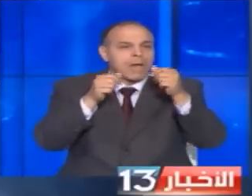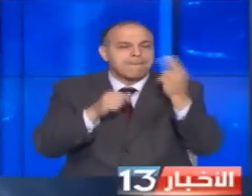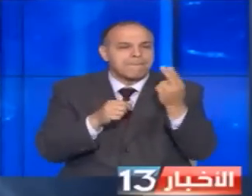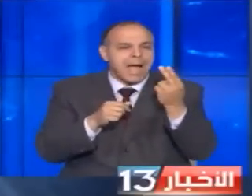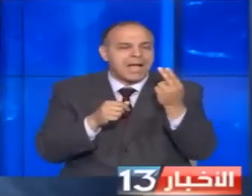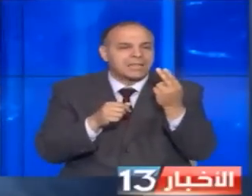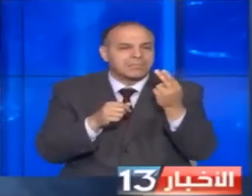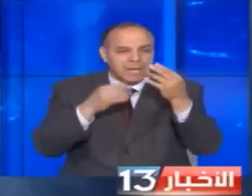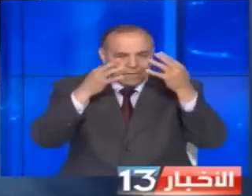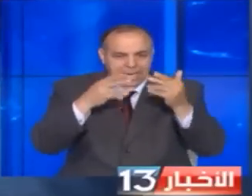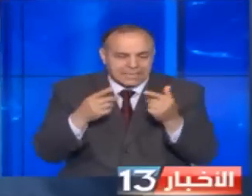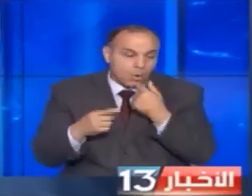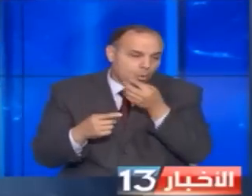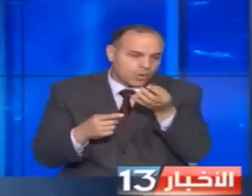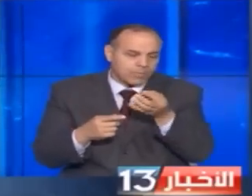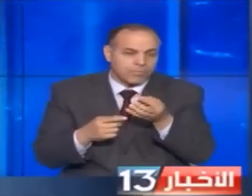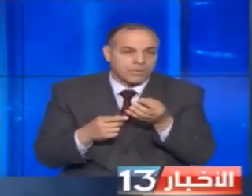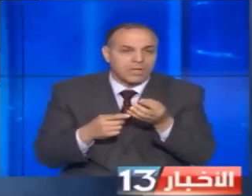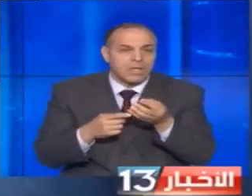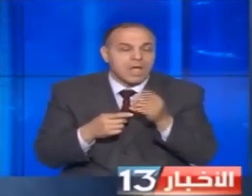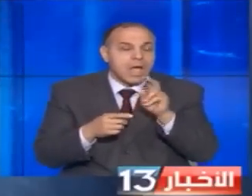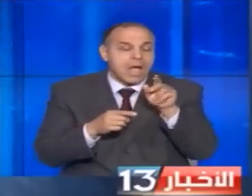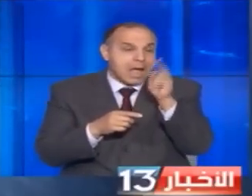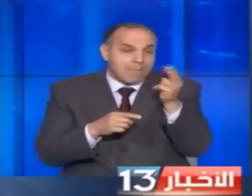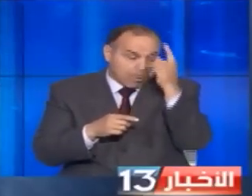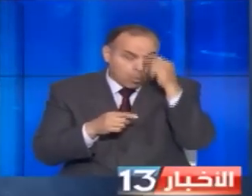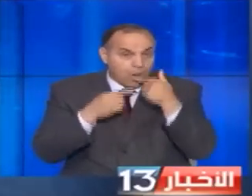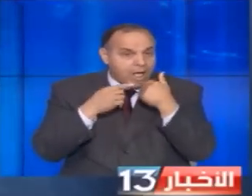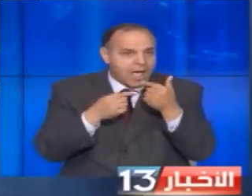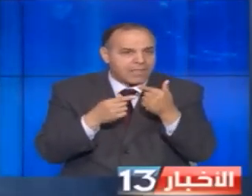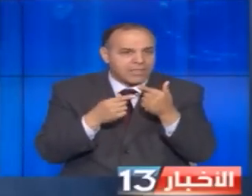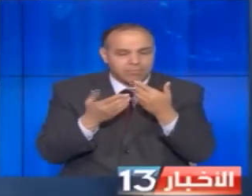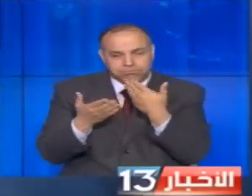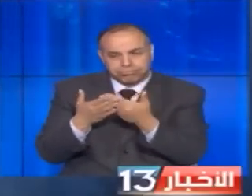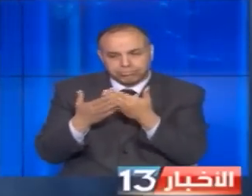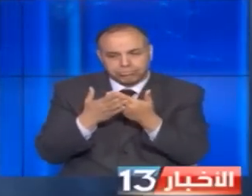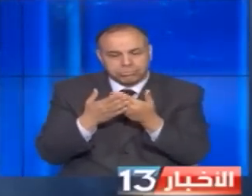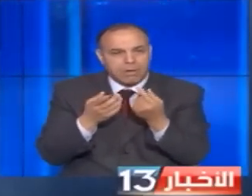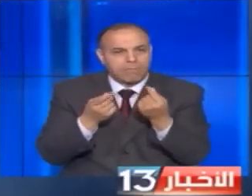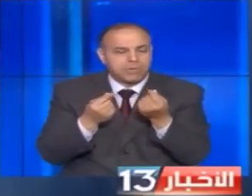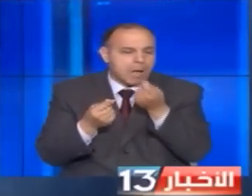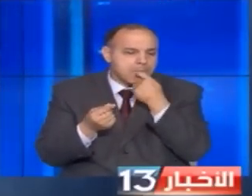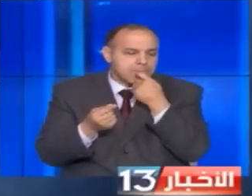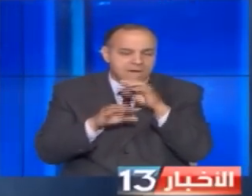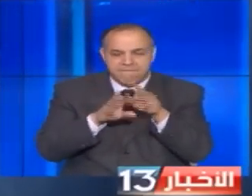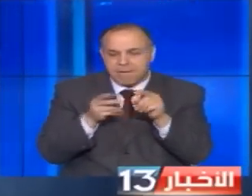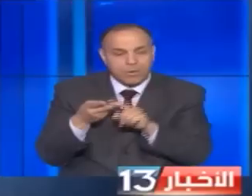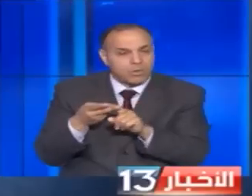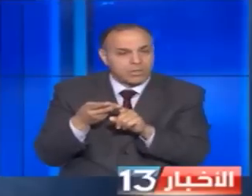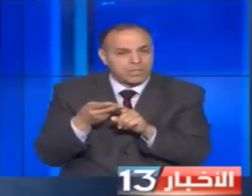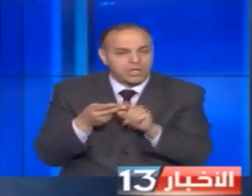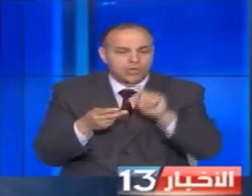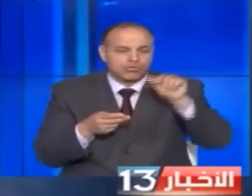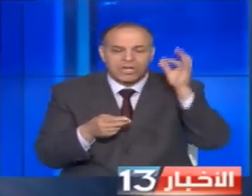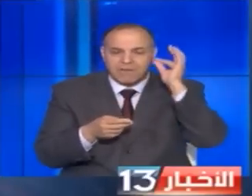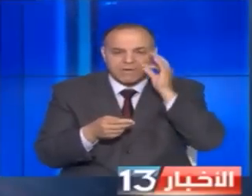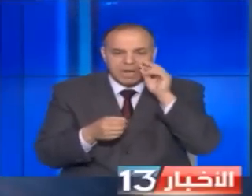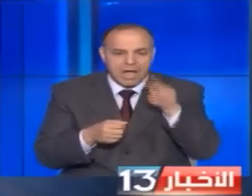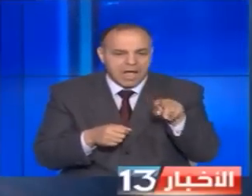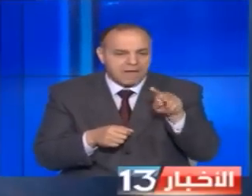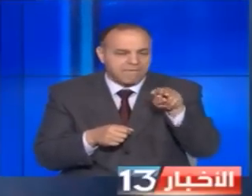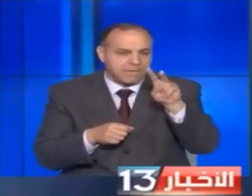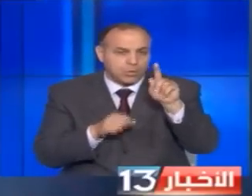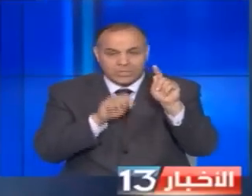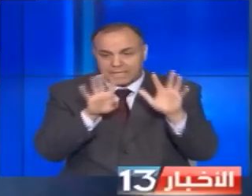الوطني للاحصاء وارجع المعهد في نشرته حول مؤشر اسعار الاستهلاك العائلي لشهر ابريل الفين وتسعه